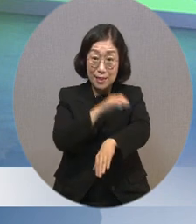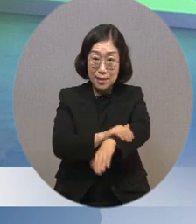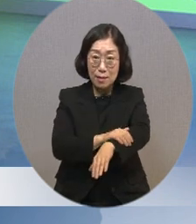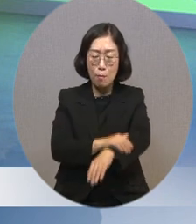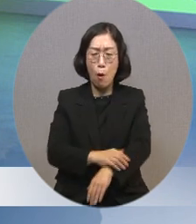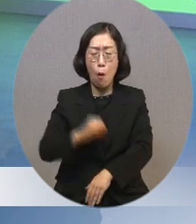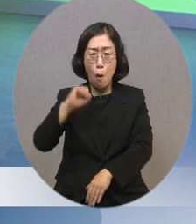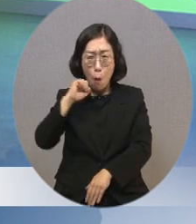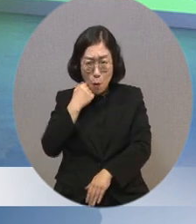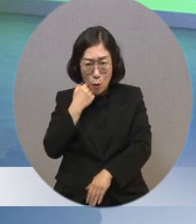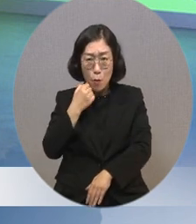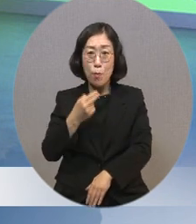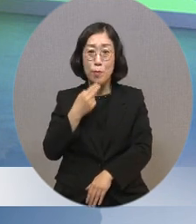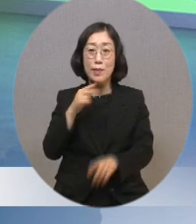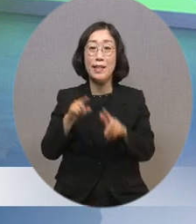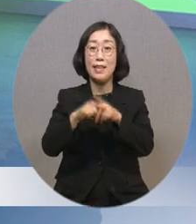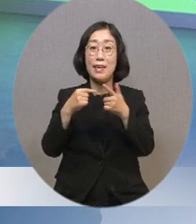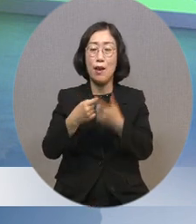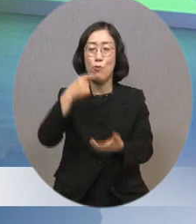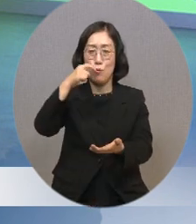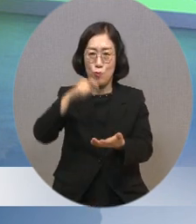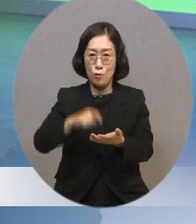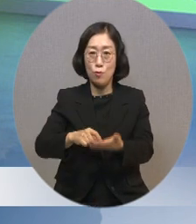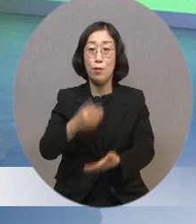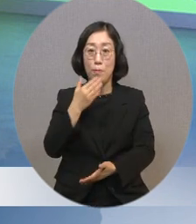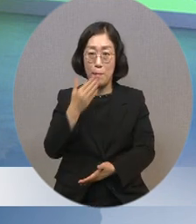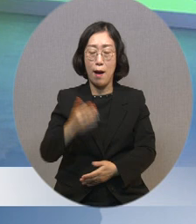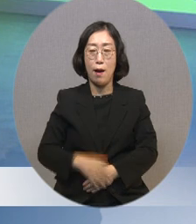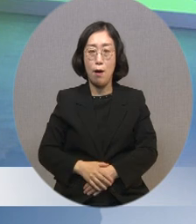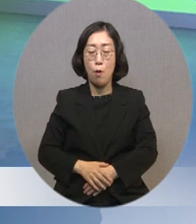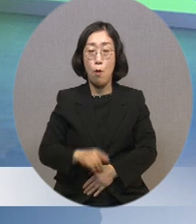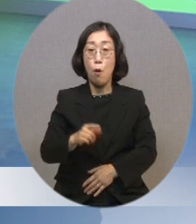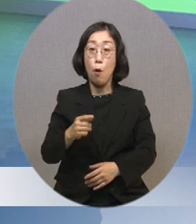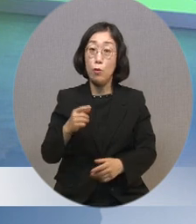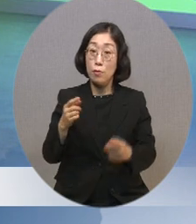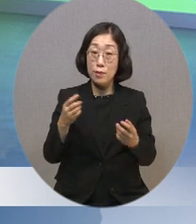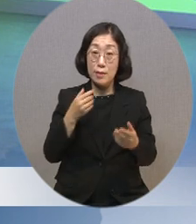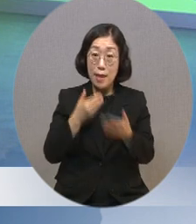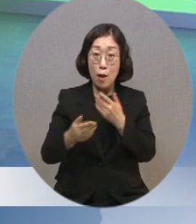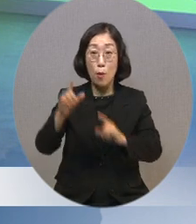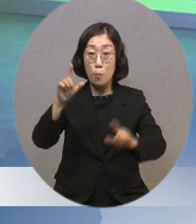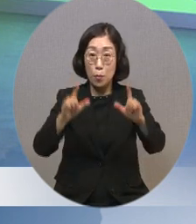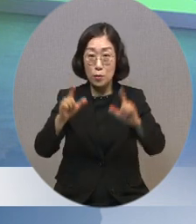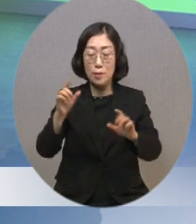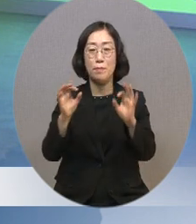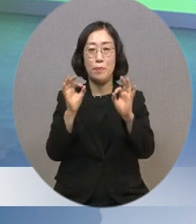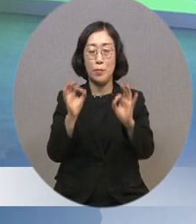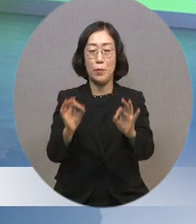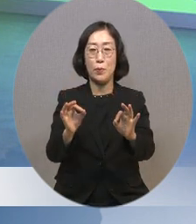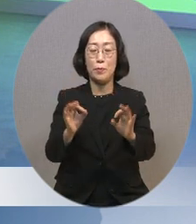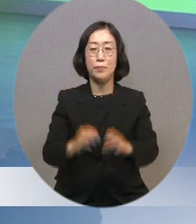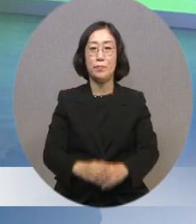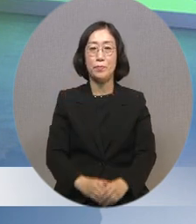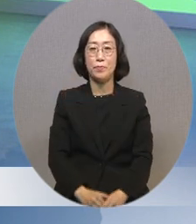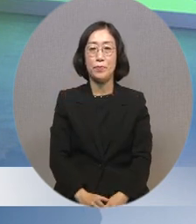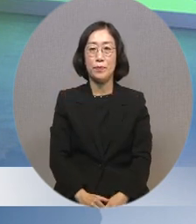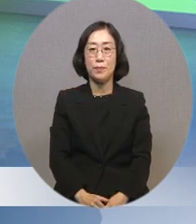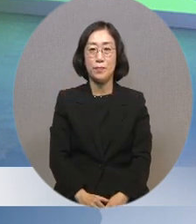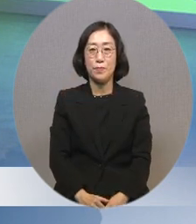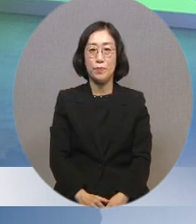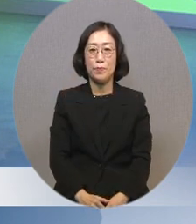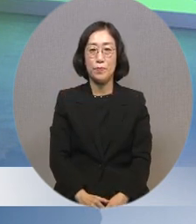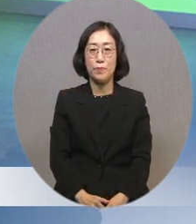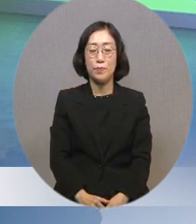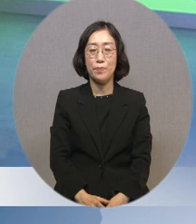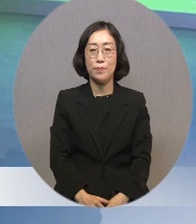디지털 기술에 대한 접근이 쉬워진 모습입니다. 어떤 체험이 이루어졌는지 제가 현장에 직접 다녀와 봤는데요. 지금